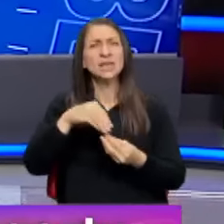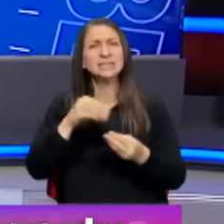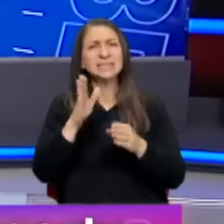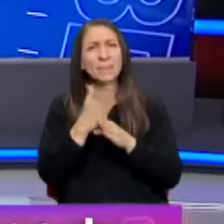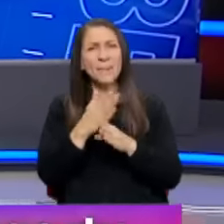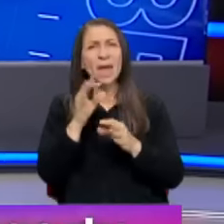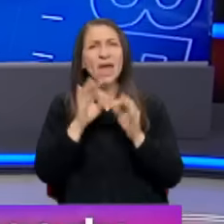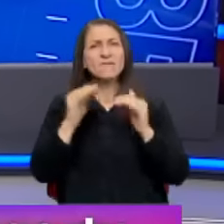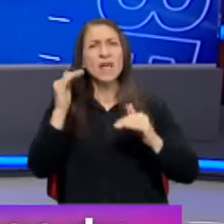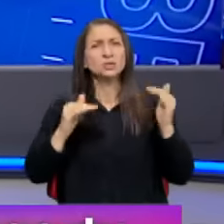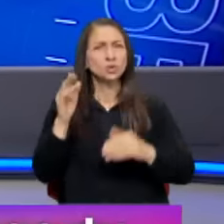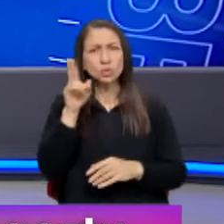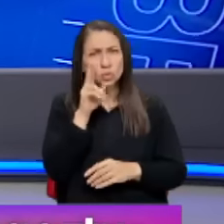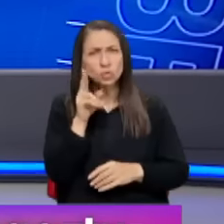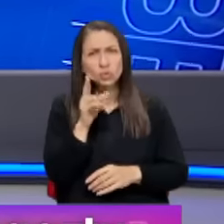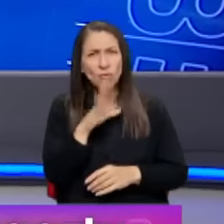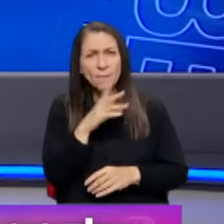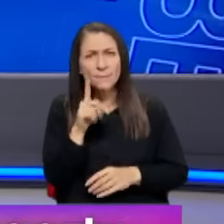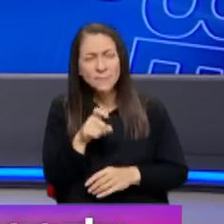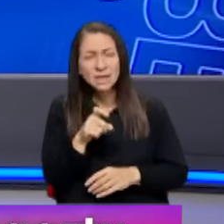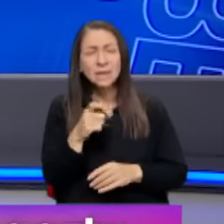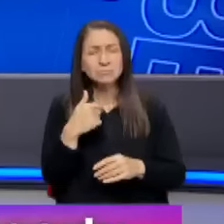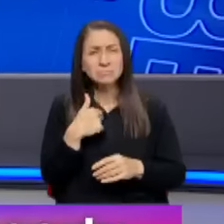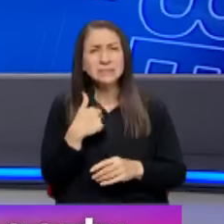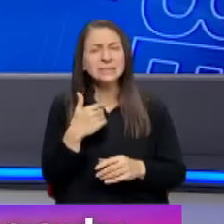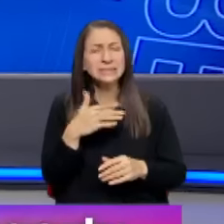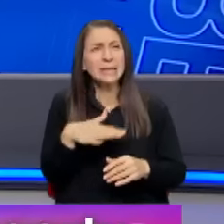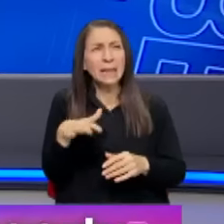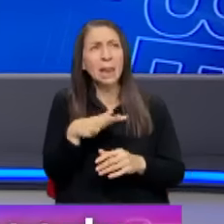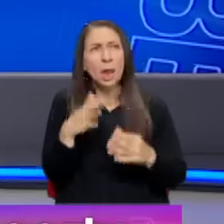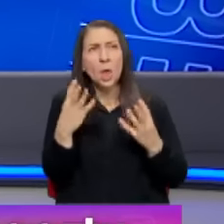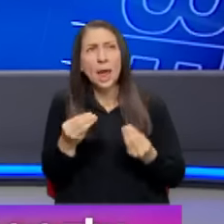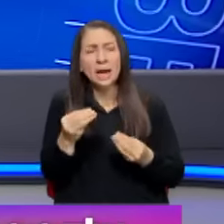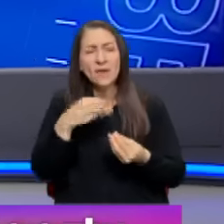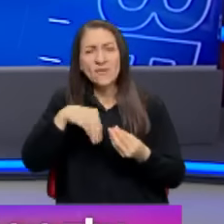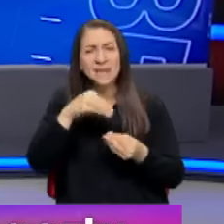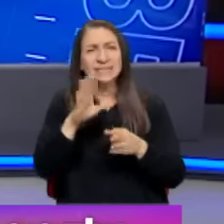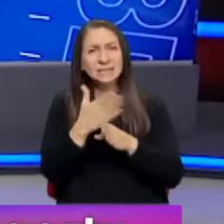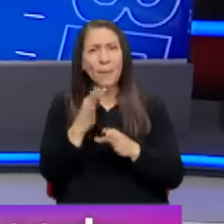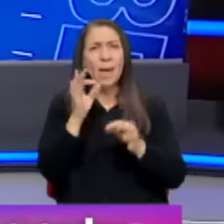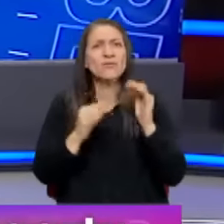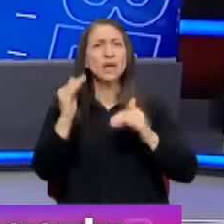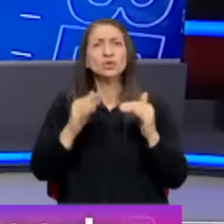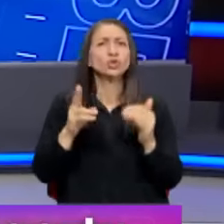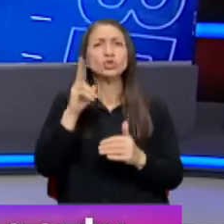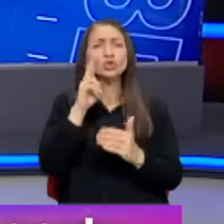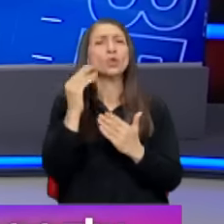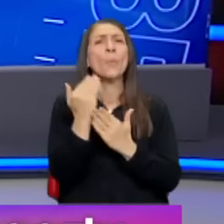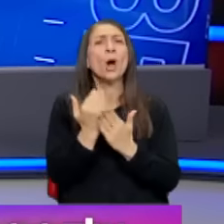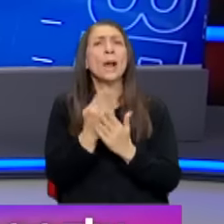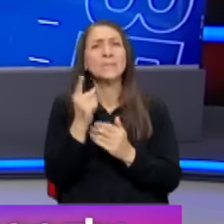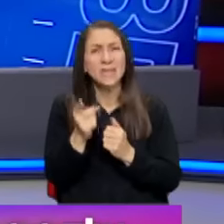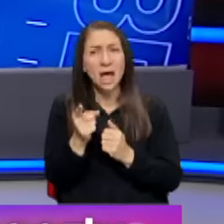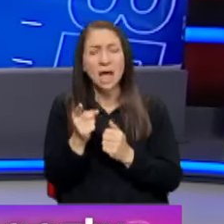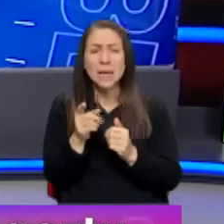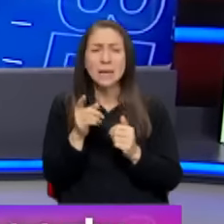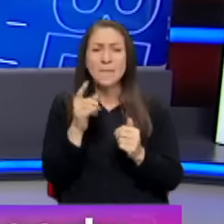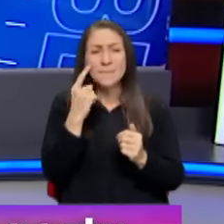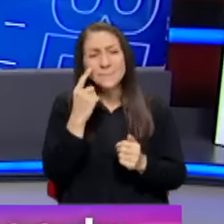enflasyon sonuç var mı mesela? Çünkü biz genel itibariyle faiz sebep enflasyon sonuç programına